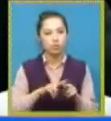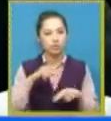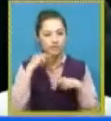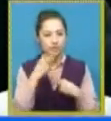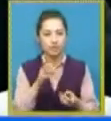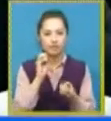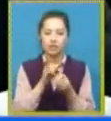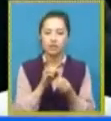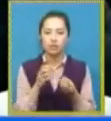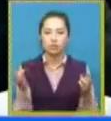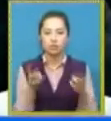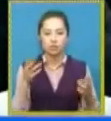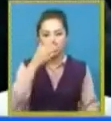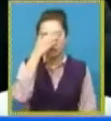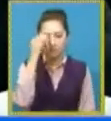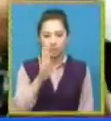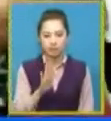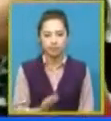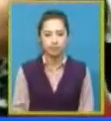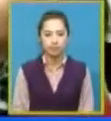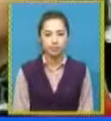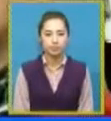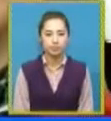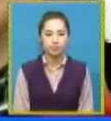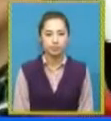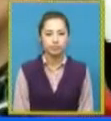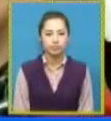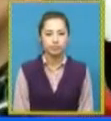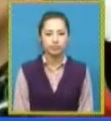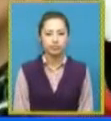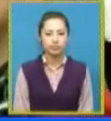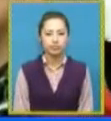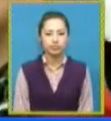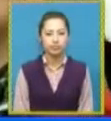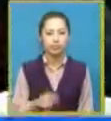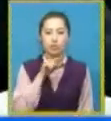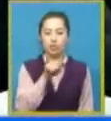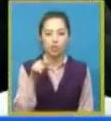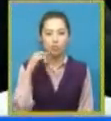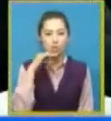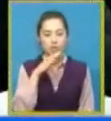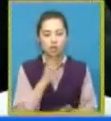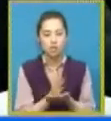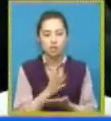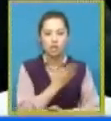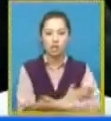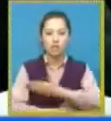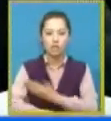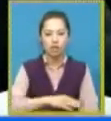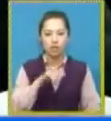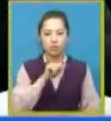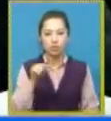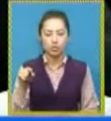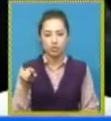жолдаған Амангелді Соппековтың пікірі. Ауған соғыс ардагерлері, оның ішінде көп деген мүгедектер бар. Және осы ауған соғыс ардагерлерінің